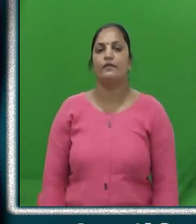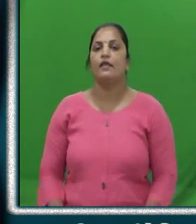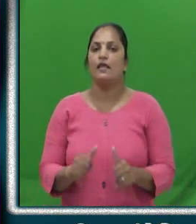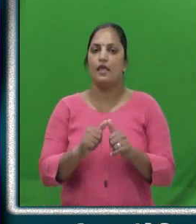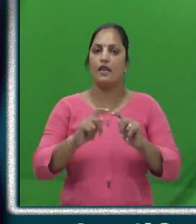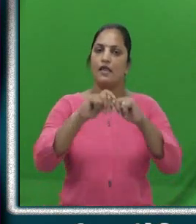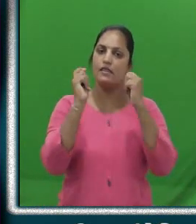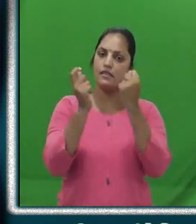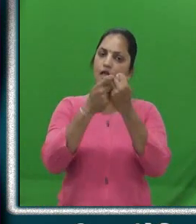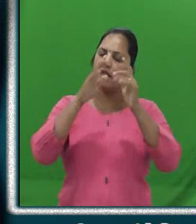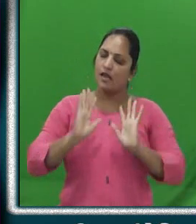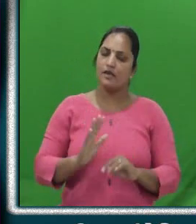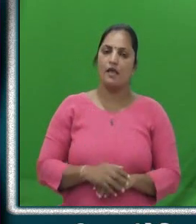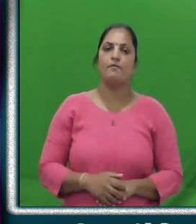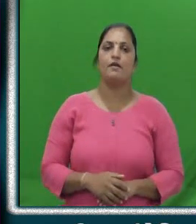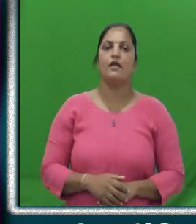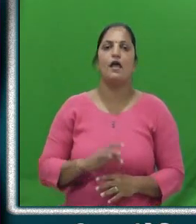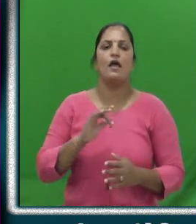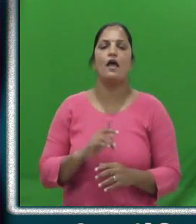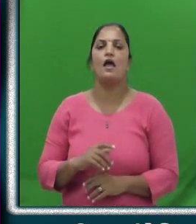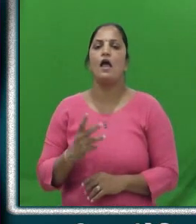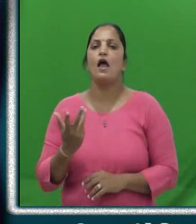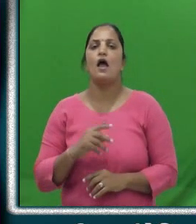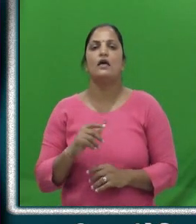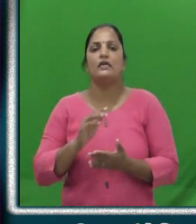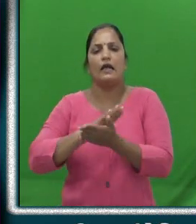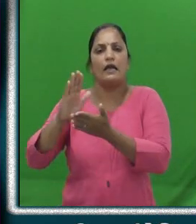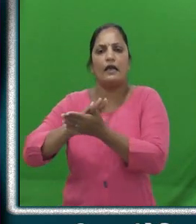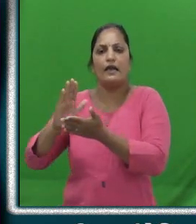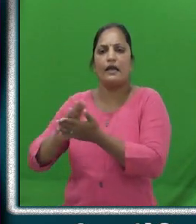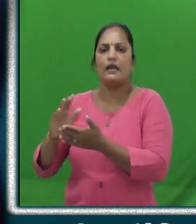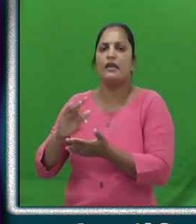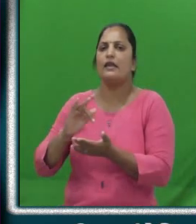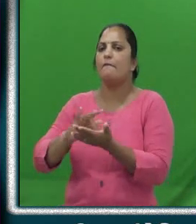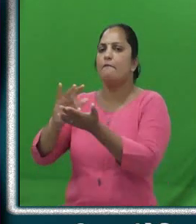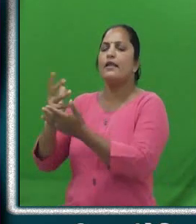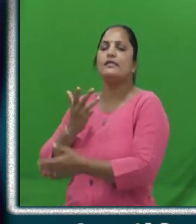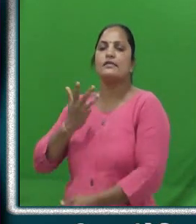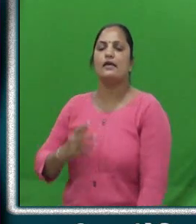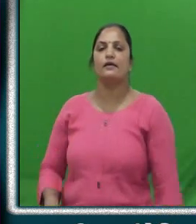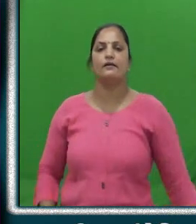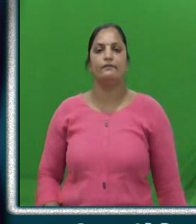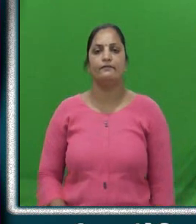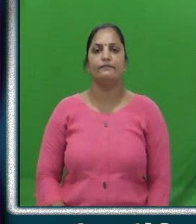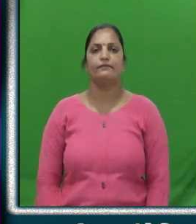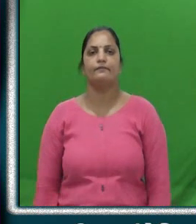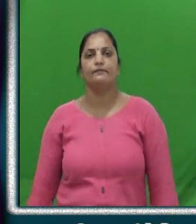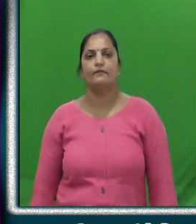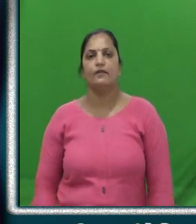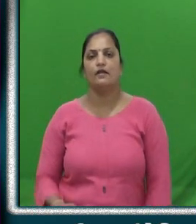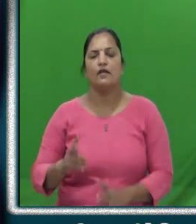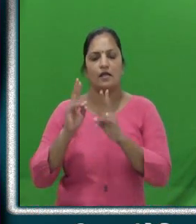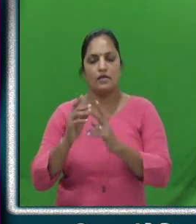ક્લીનેડ? અરુણ અને તેની ટીમે સાની સફાઈ કરી? ચલો જવાબ ઝડપથી આપજો. સાની સફાઈ